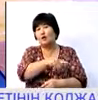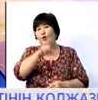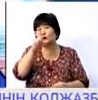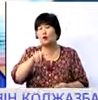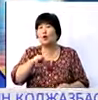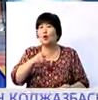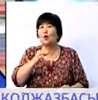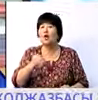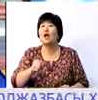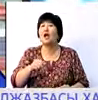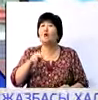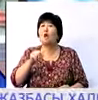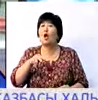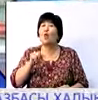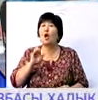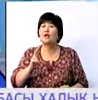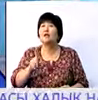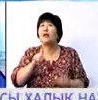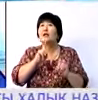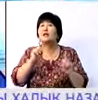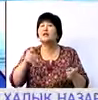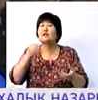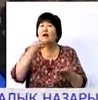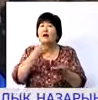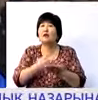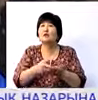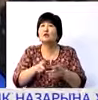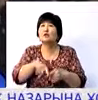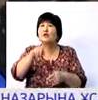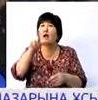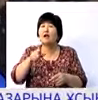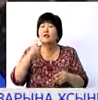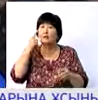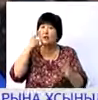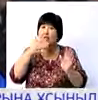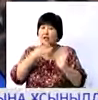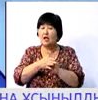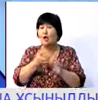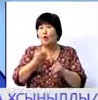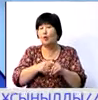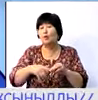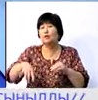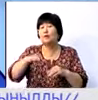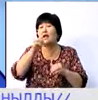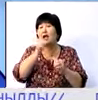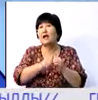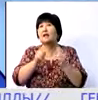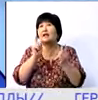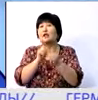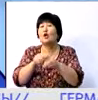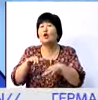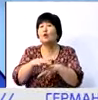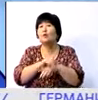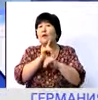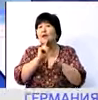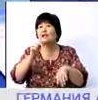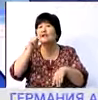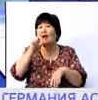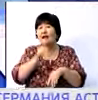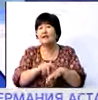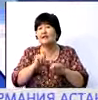толағай, балуан деп атап, оны ерекше қасиет қонған адам ретінде таныған. Сондықтан болар, бос кілемдегі әр кездесу көрерменге ерекше әсер